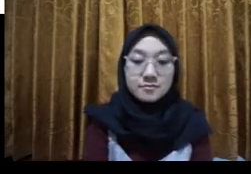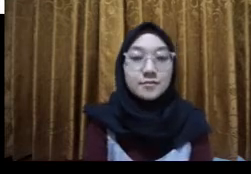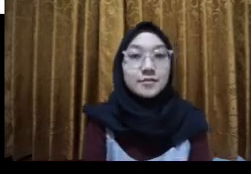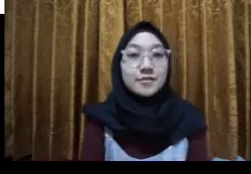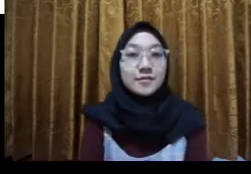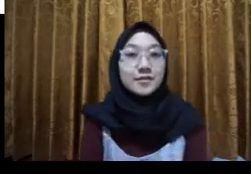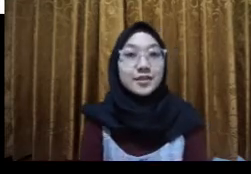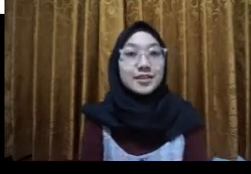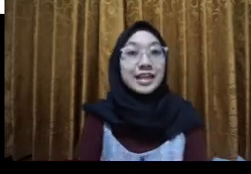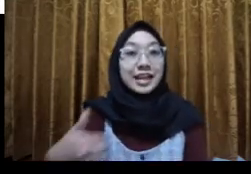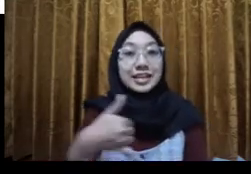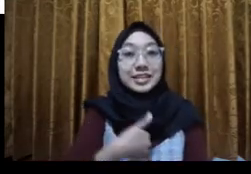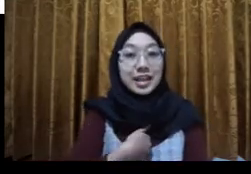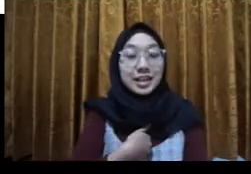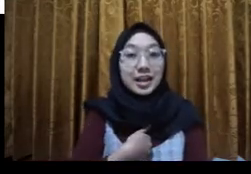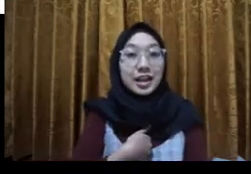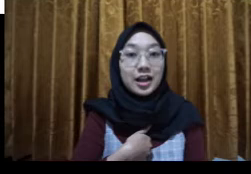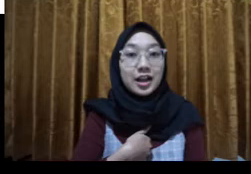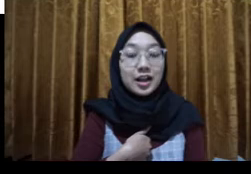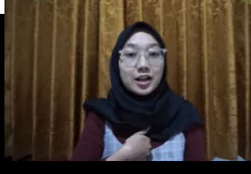Kebetulan saya sudah memiliki